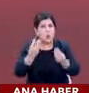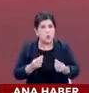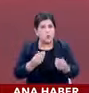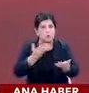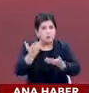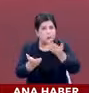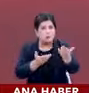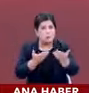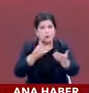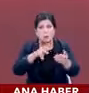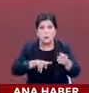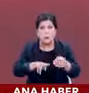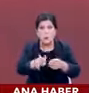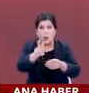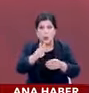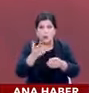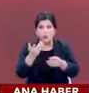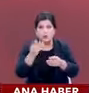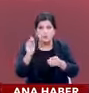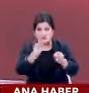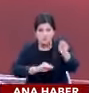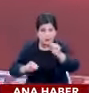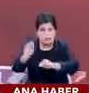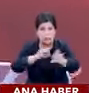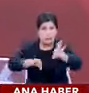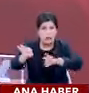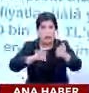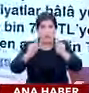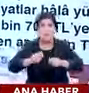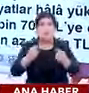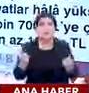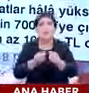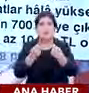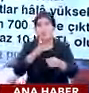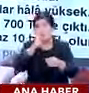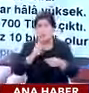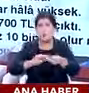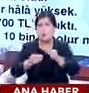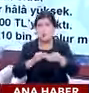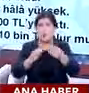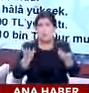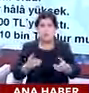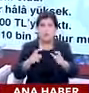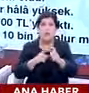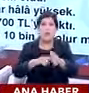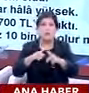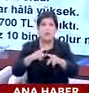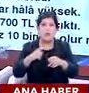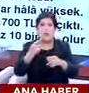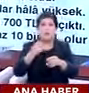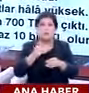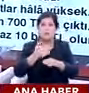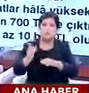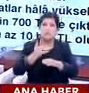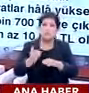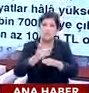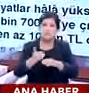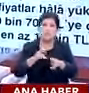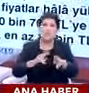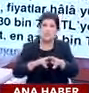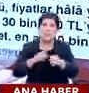zamanda bir yol haritası çizilmeye çalışılıyor Çünkü bu da ciddi bir meseledir EYT kredisi eyt'linin